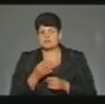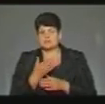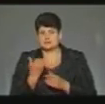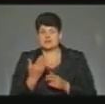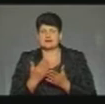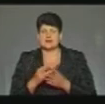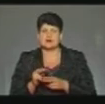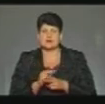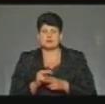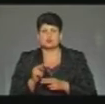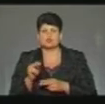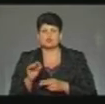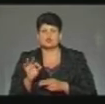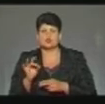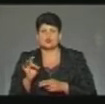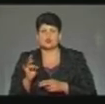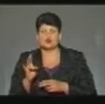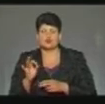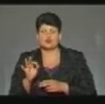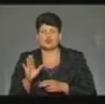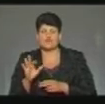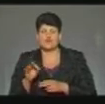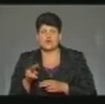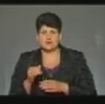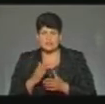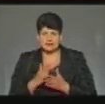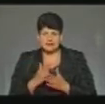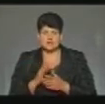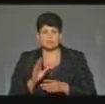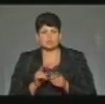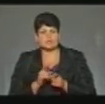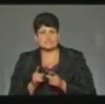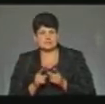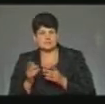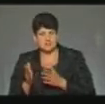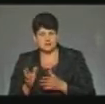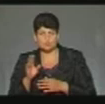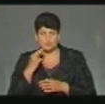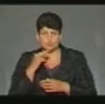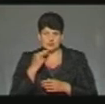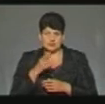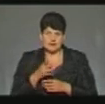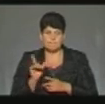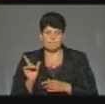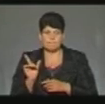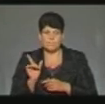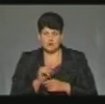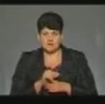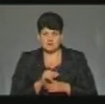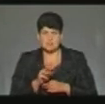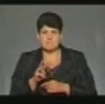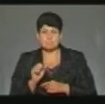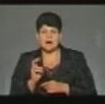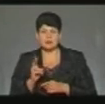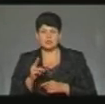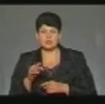ремонт на Чорновола триває, чи будуть там якісь зміни, чи будете вдосконалювати проїзд до Макдональдса, тому